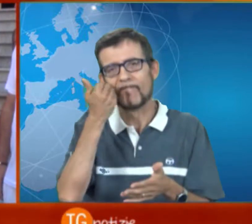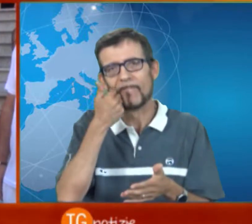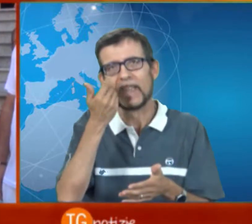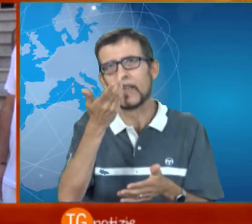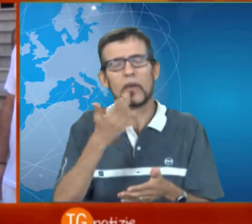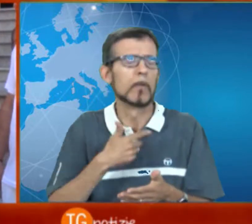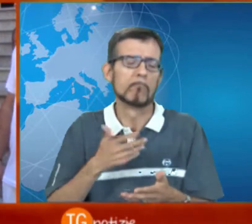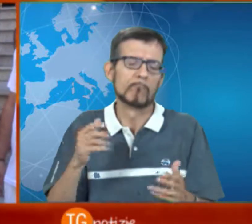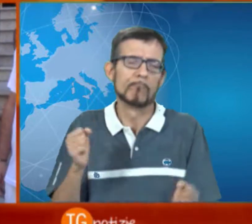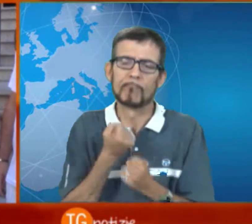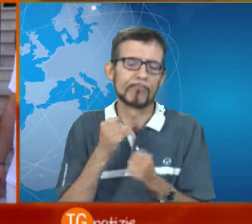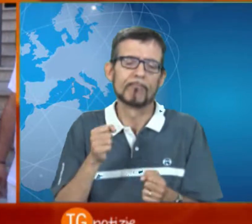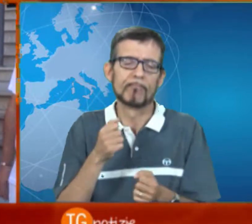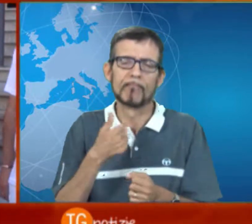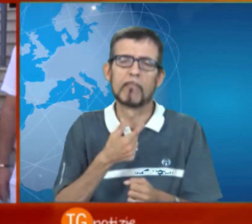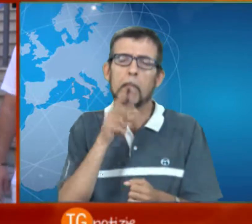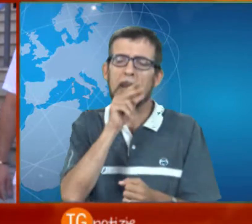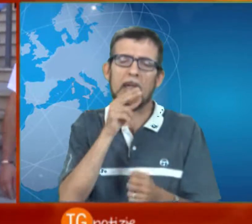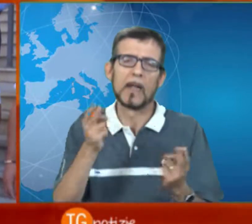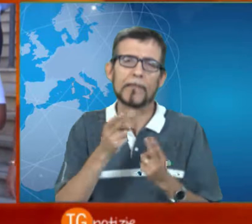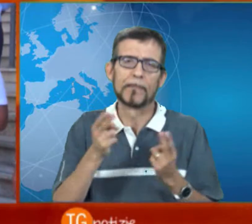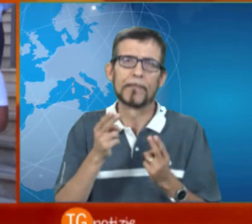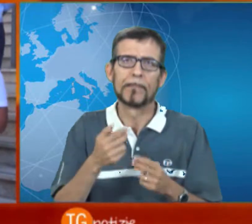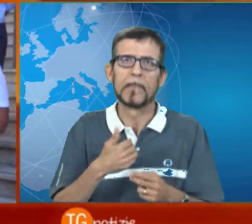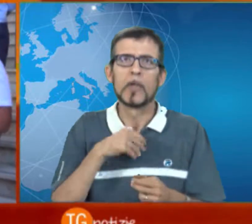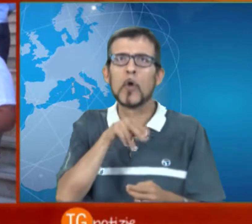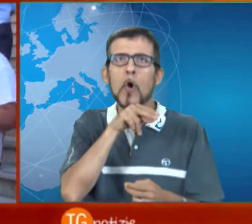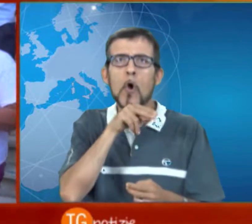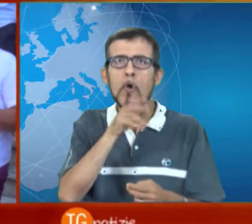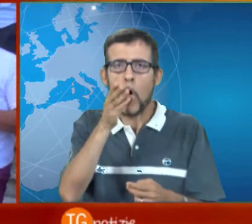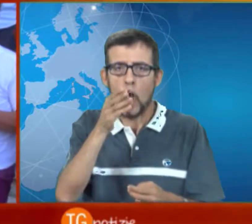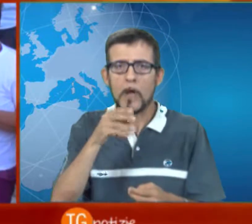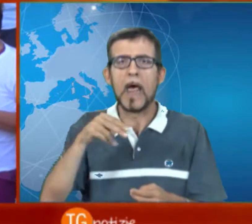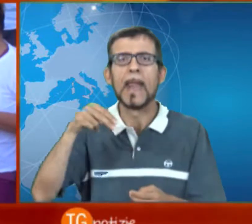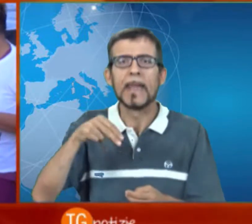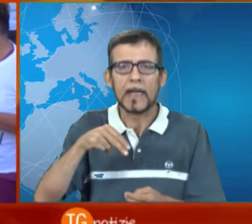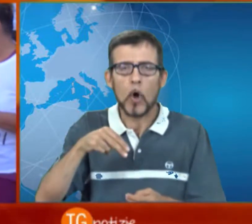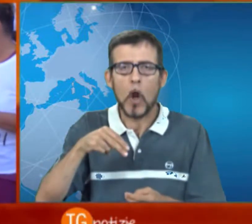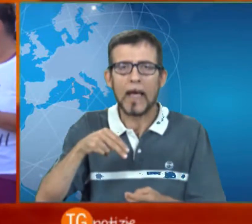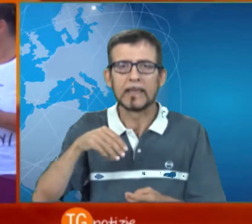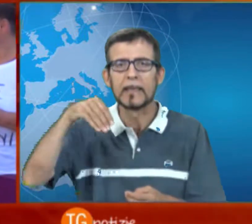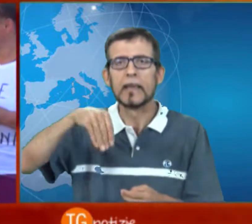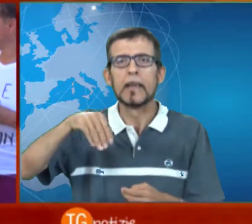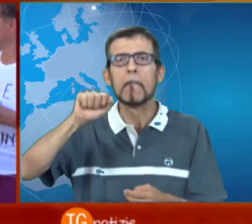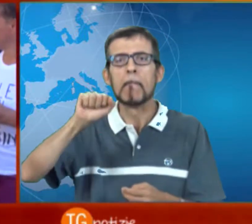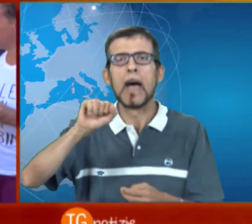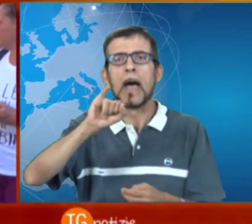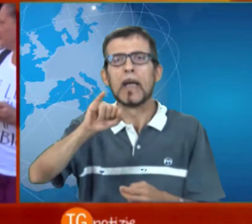Non ce la faccio più. Io sono la nonna di Nicholas e Michael.